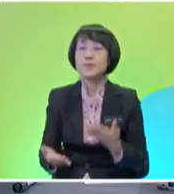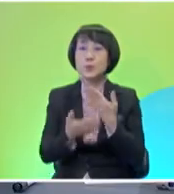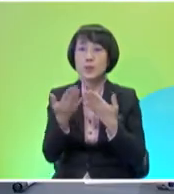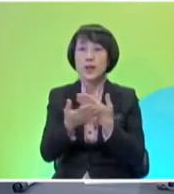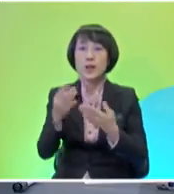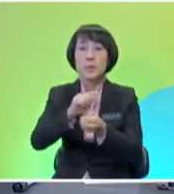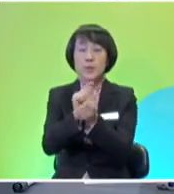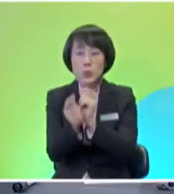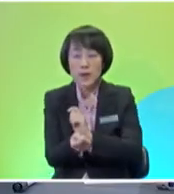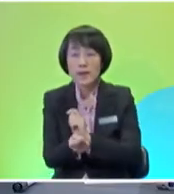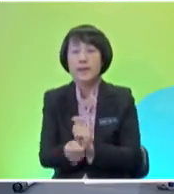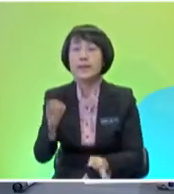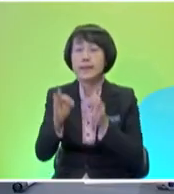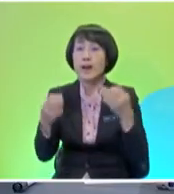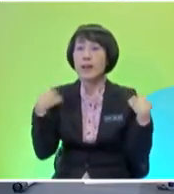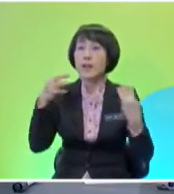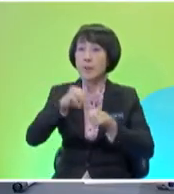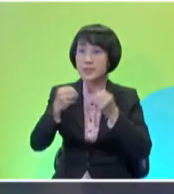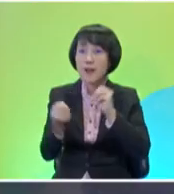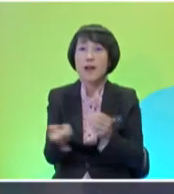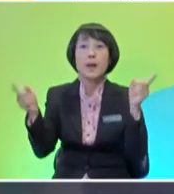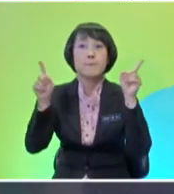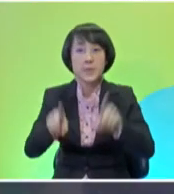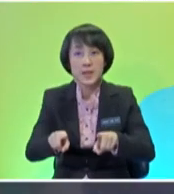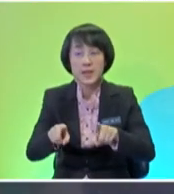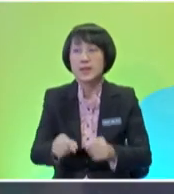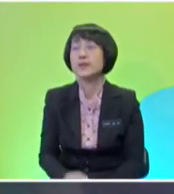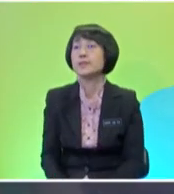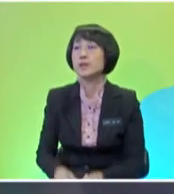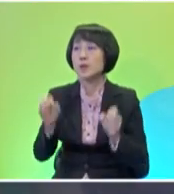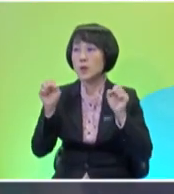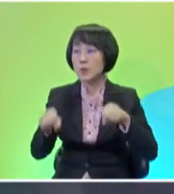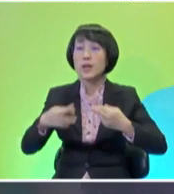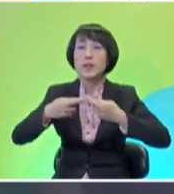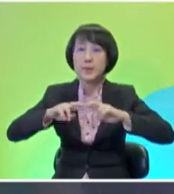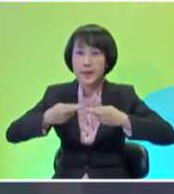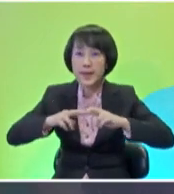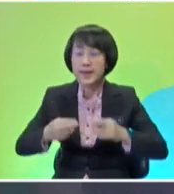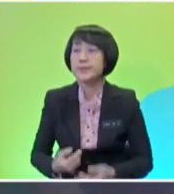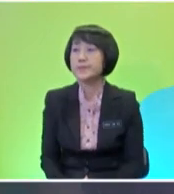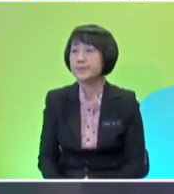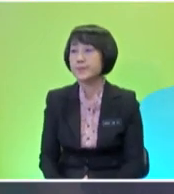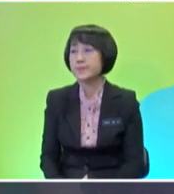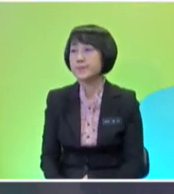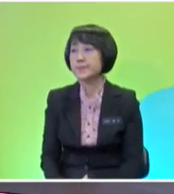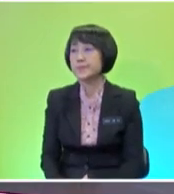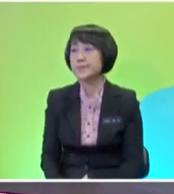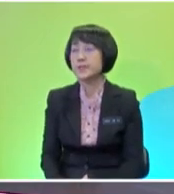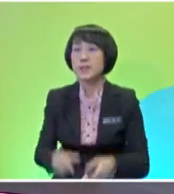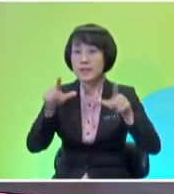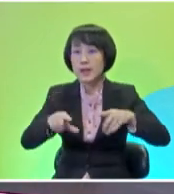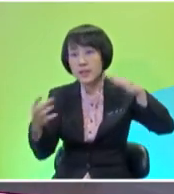sebab seandainya ada masalah yang berlaku. Ya, betul. Jadi kita boleh buat penambahbaikan lebih baik nanti. Okey. Okey, jadi kita lekatkan jadi dulu. Jadi kita lekatkan.